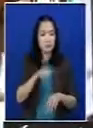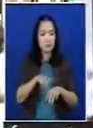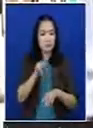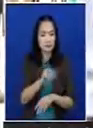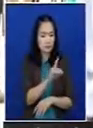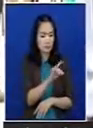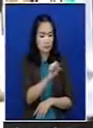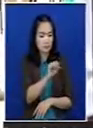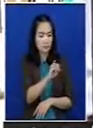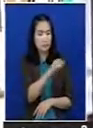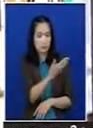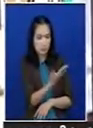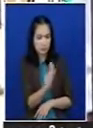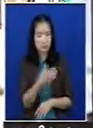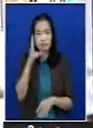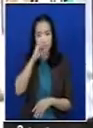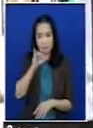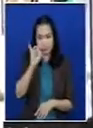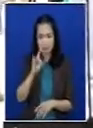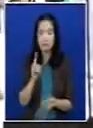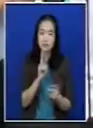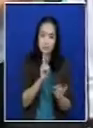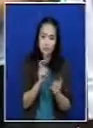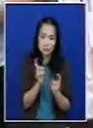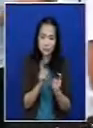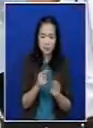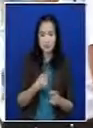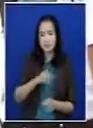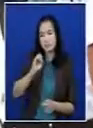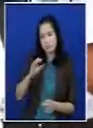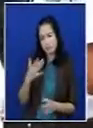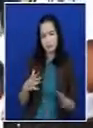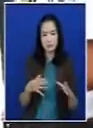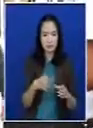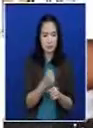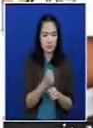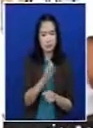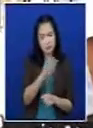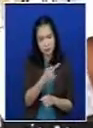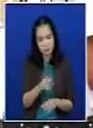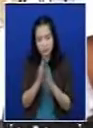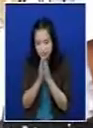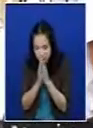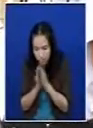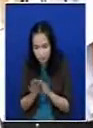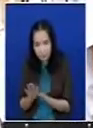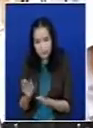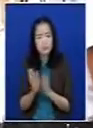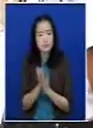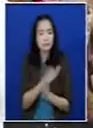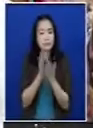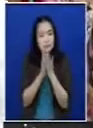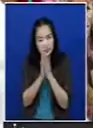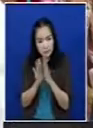ทาง DSI ให้มาสอบปากคำตอน2ทุ่มพลเอกไพบูลย์บอกเน้นกับทีมงานไปแล้วว่าให้ไปกราบแล้วก็จุดประส